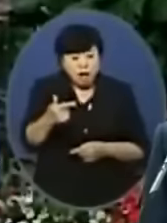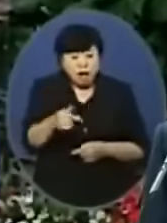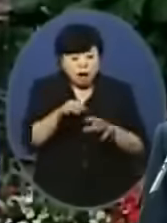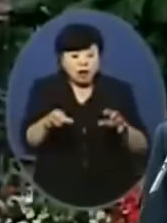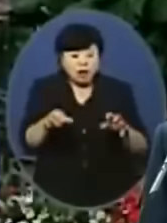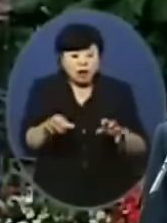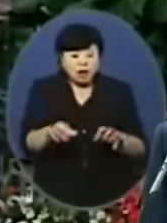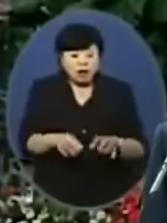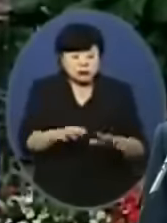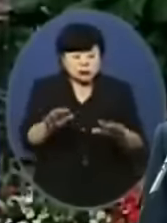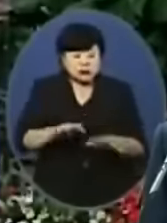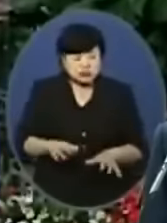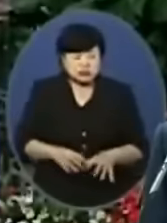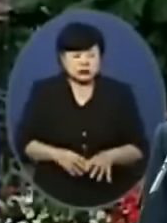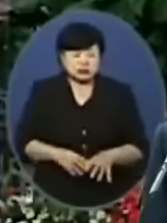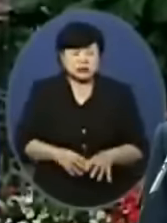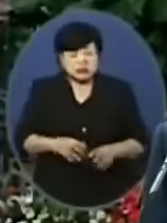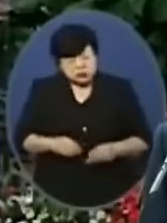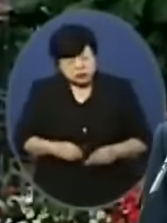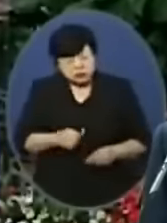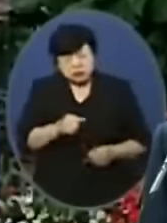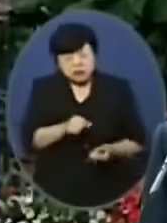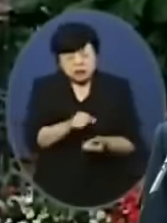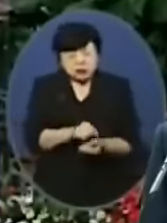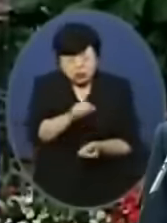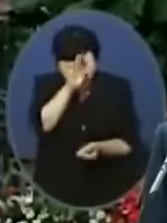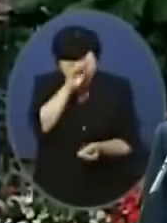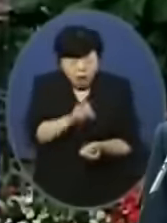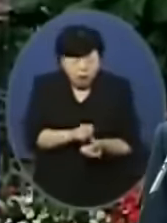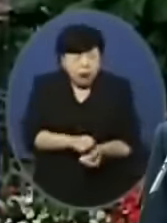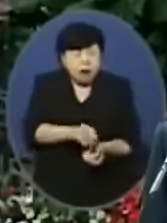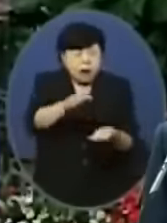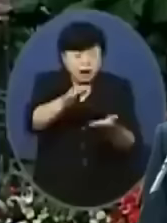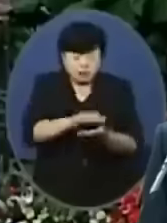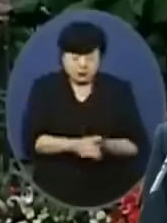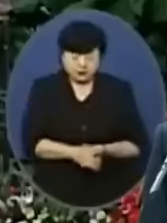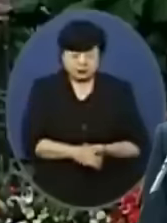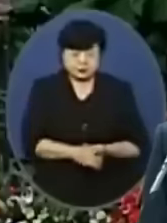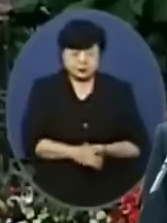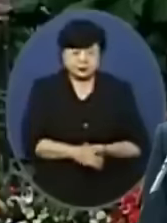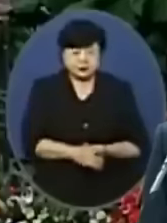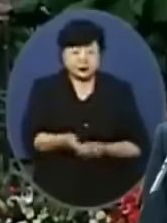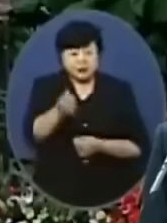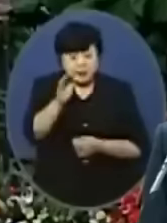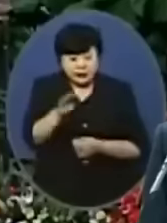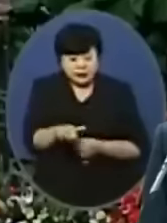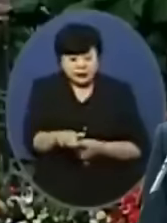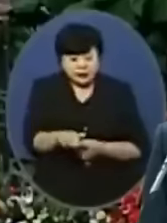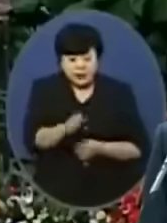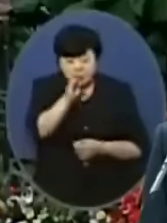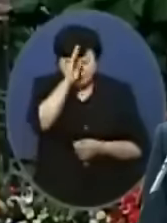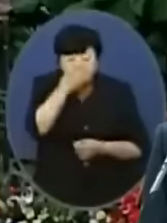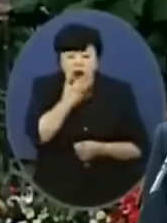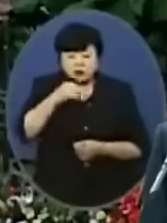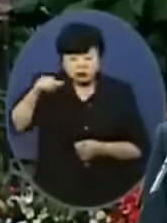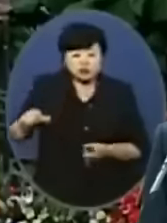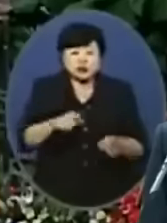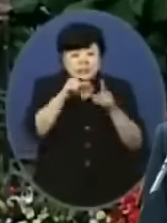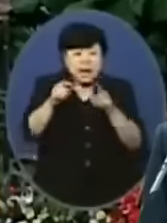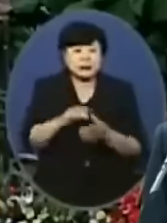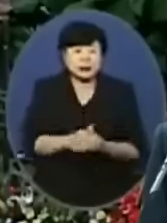큰 지진과 기근과 전염병이 말세에는 있겠다고 하는 것입니다. 그러나 질병과 저주의